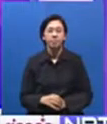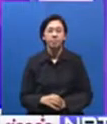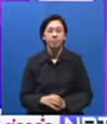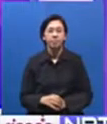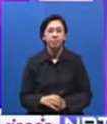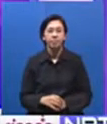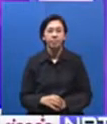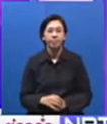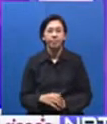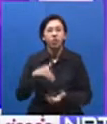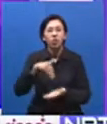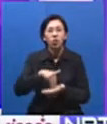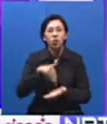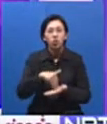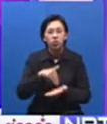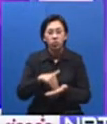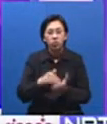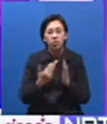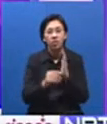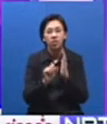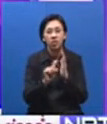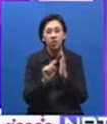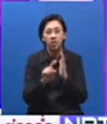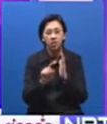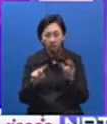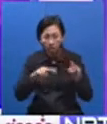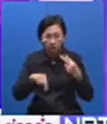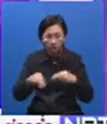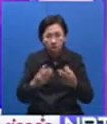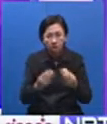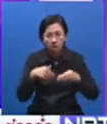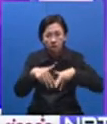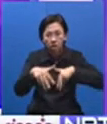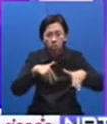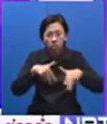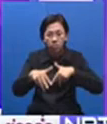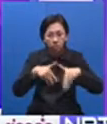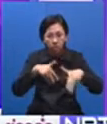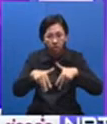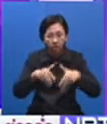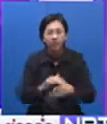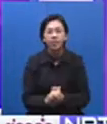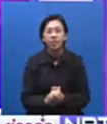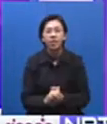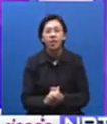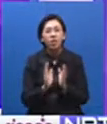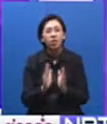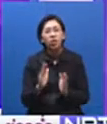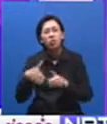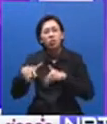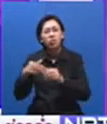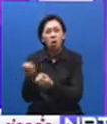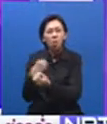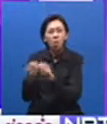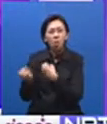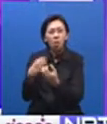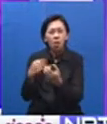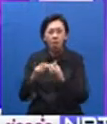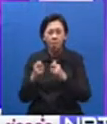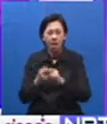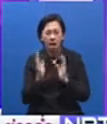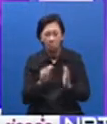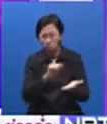ศูนย์ดำรงธรรมจังหวัดศรีสะเกษได้ตรวจสอบพื้นที่สาธารณประโยชน์ฝ่ายน้ำเงินบ้านจั่นหลังจากที่ชาวบ้านร้องเรียนมีกลุ่มบุคคล